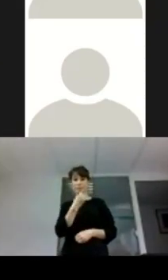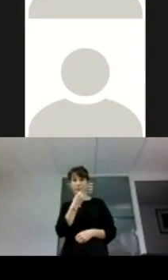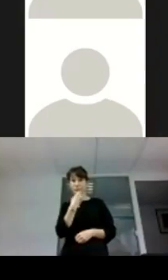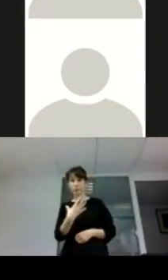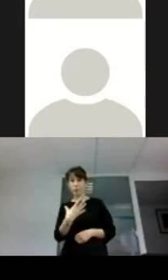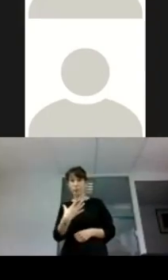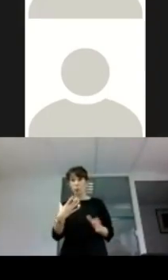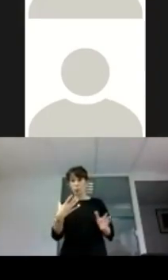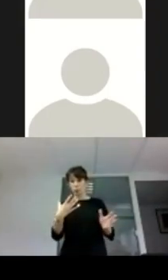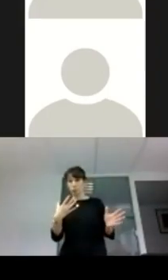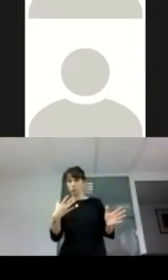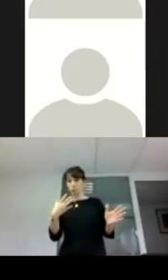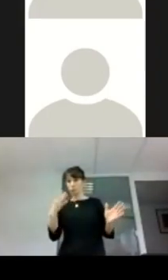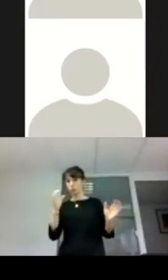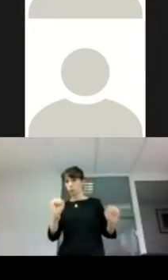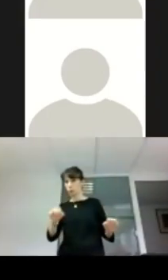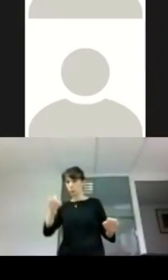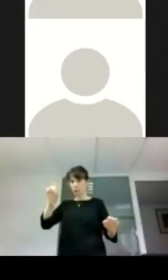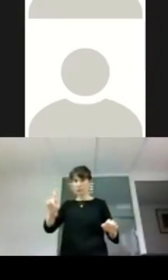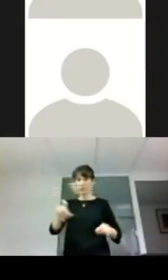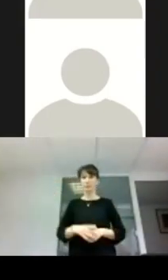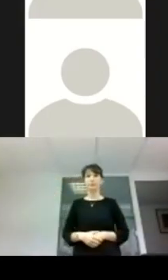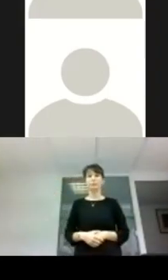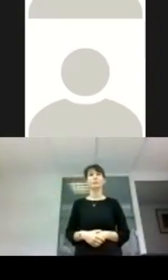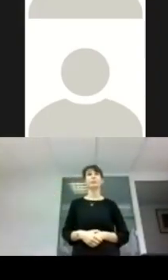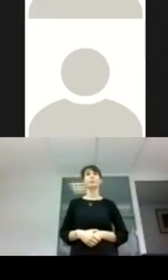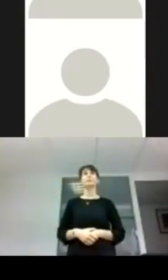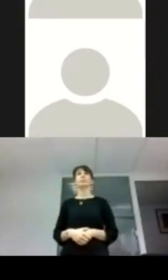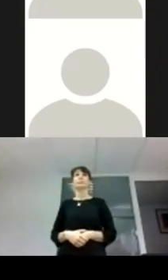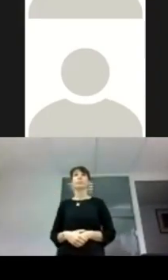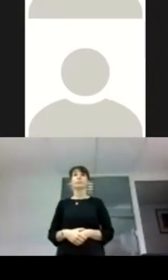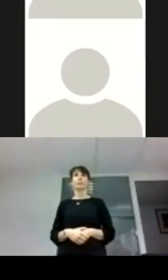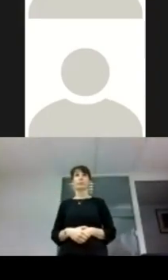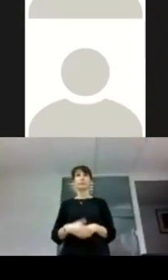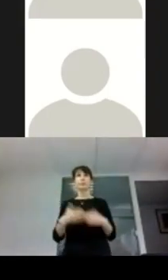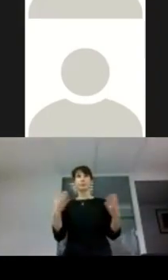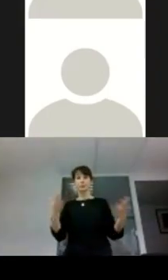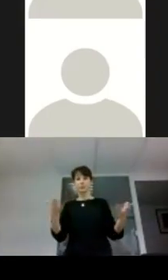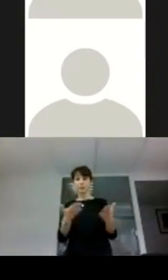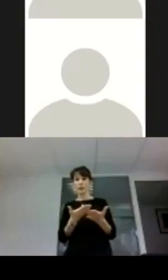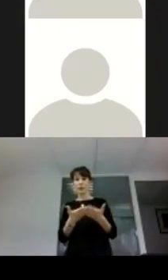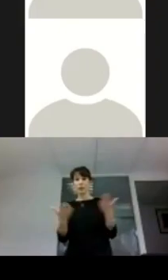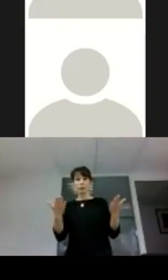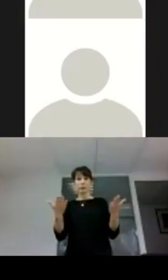Chaldré. C'est bon, je pense qu'on peut y aller.